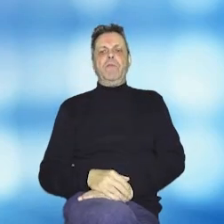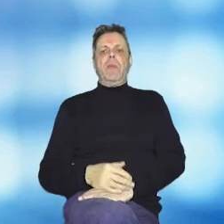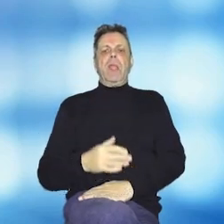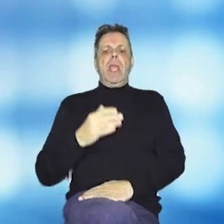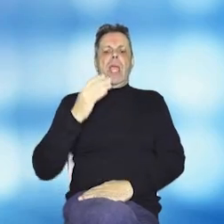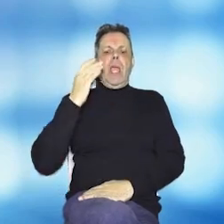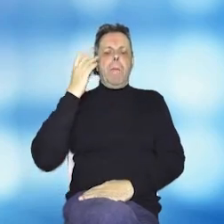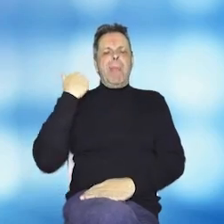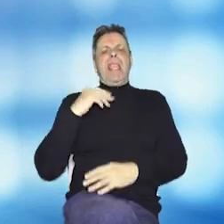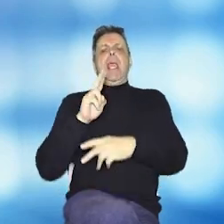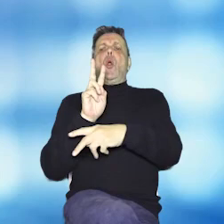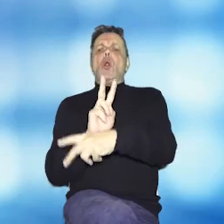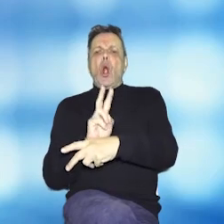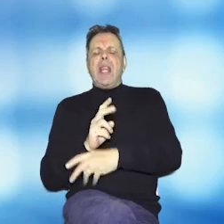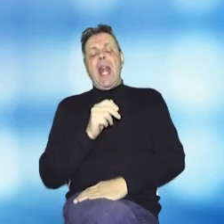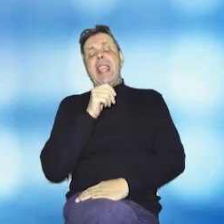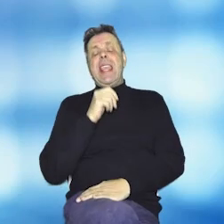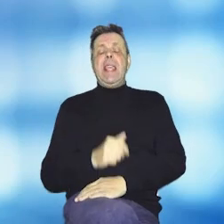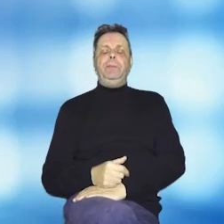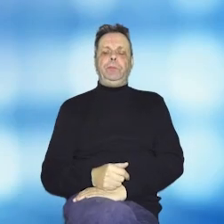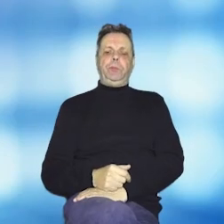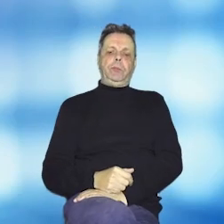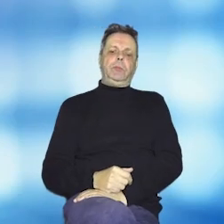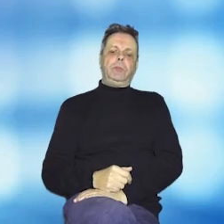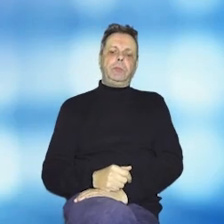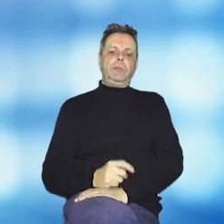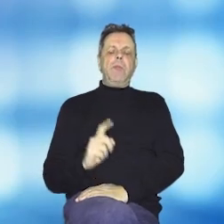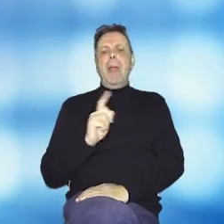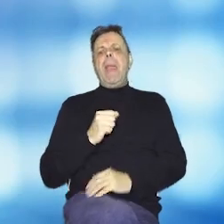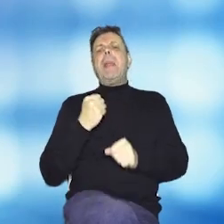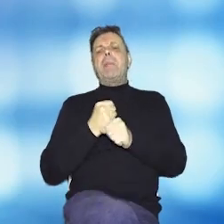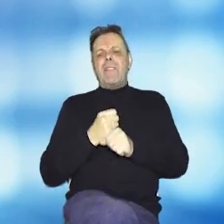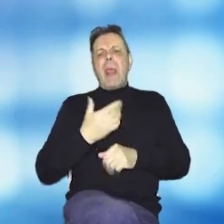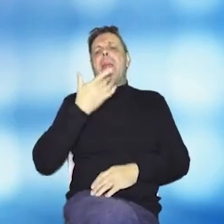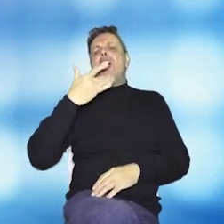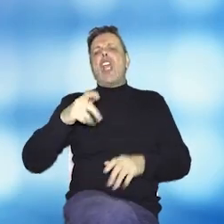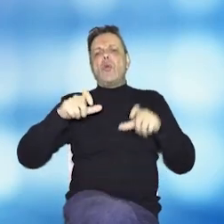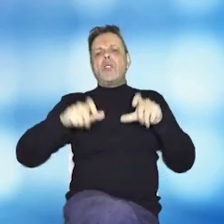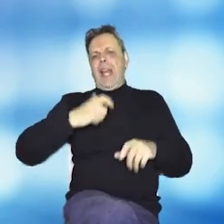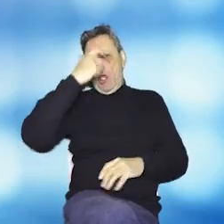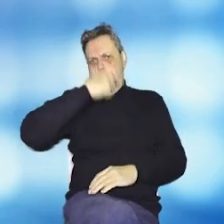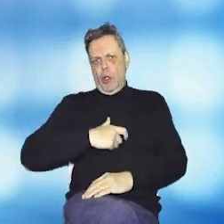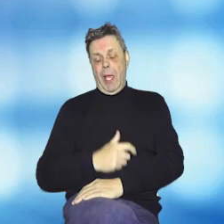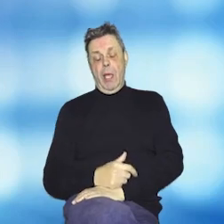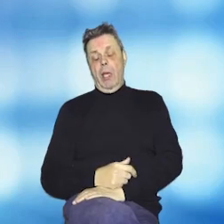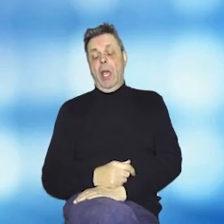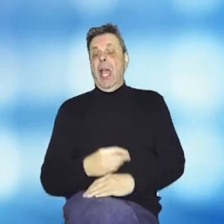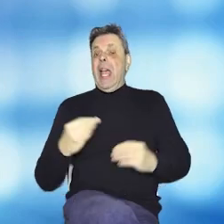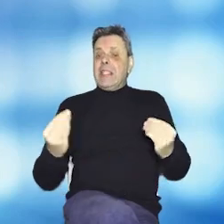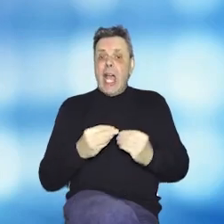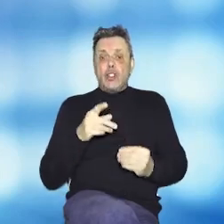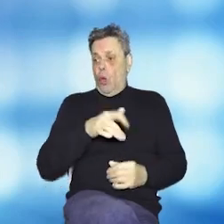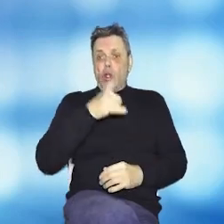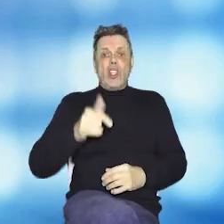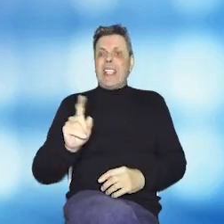biti nadzirani, kontrolirani i ne sklopljeni na štetu starijih osoba. Zašto to